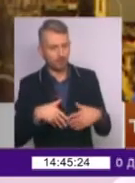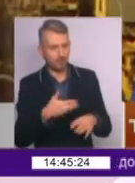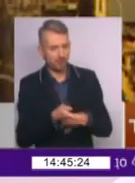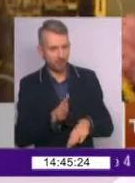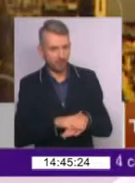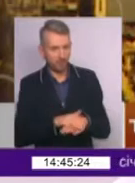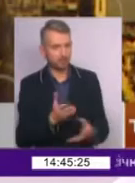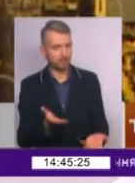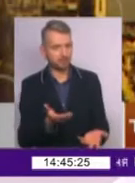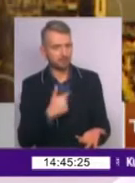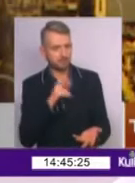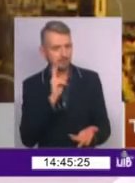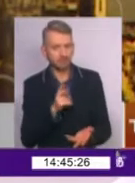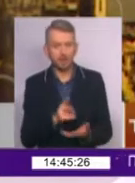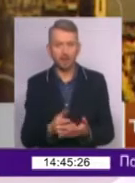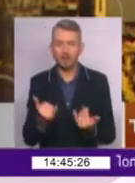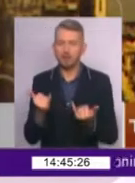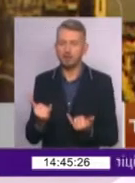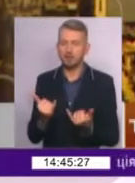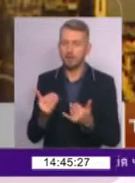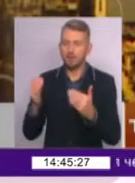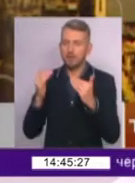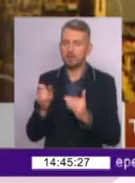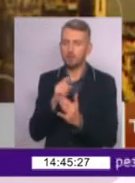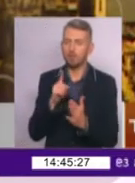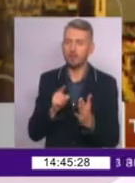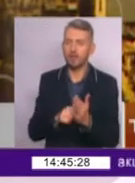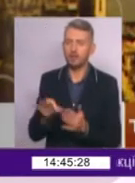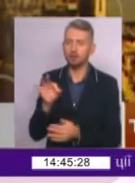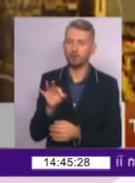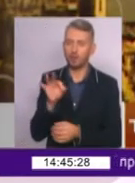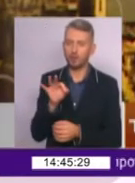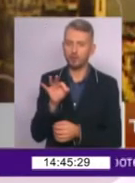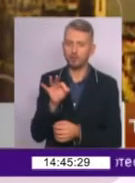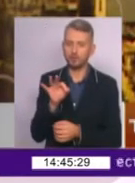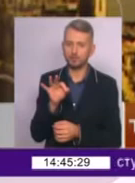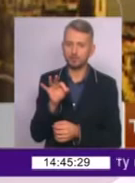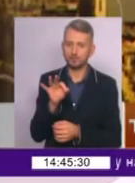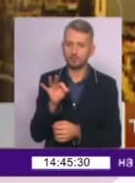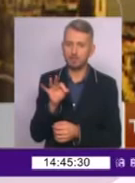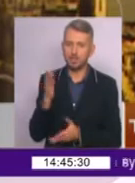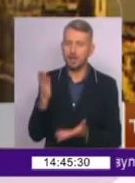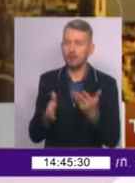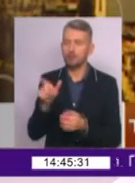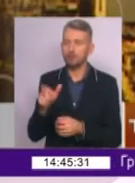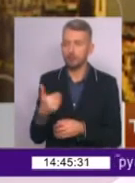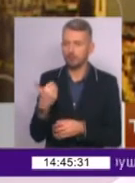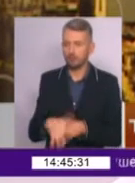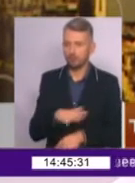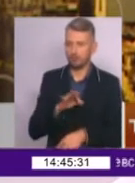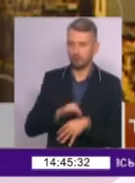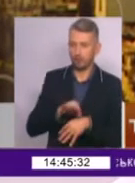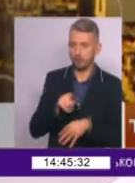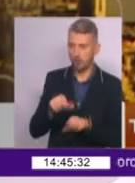генералізована форма. Ось якраз ми і плавно перейшли до питання стосовно, якщо людина вже перехворіла, чи може